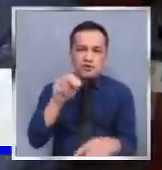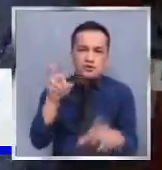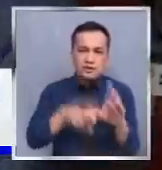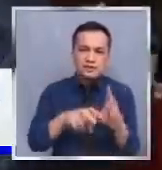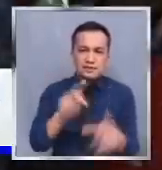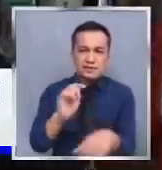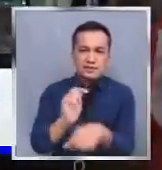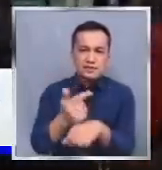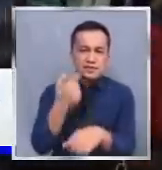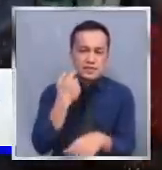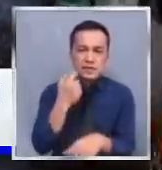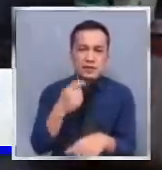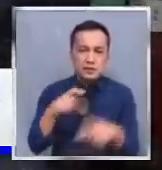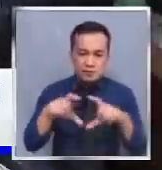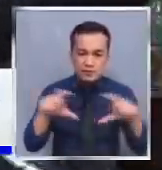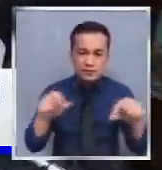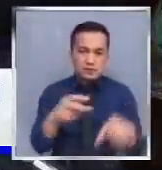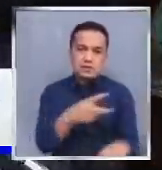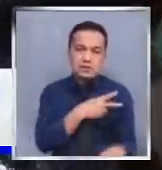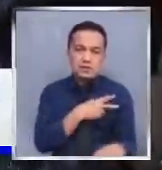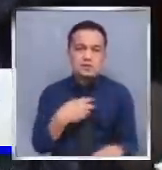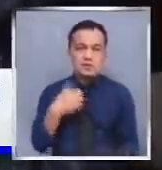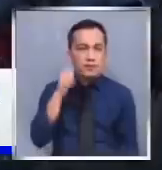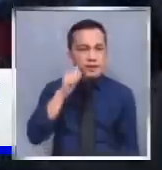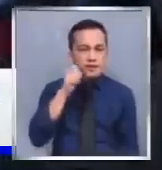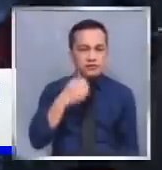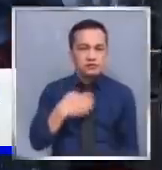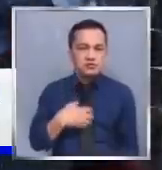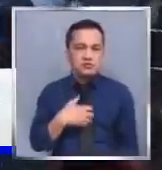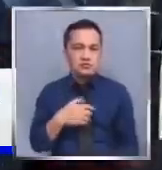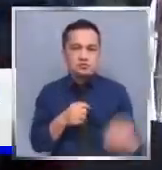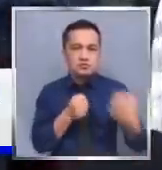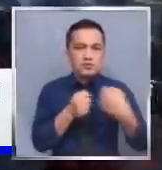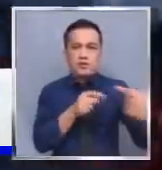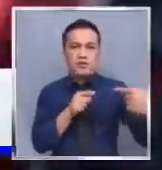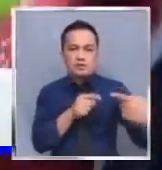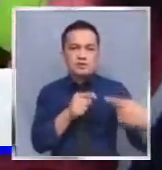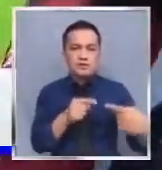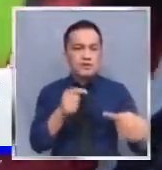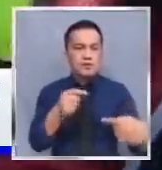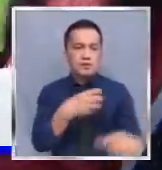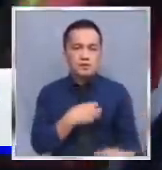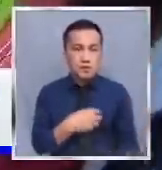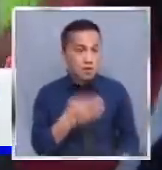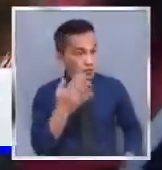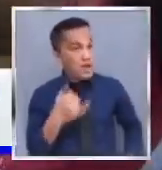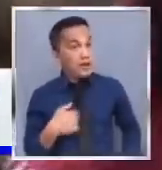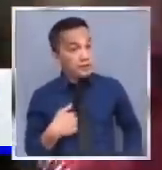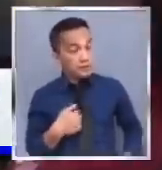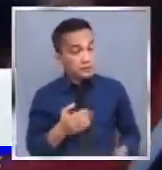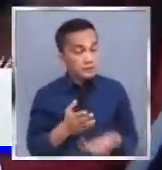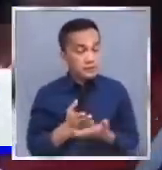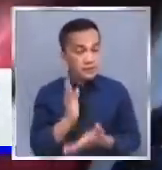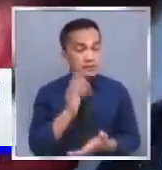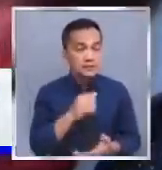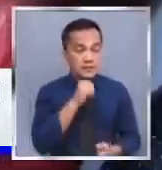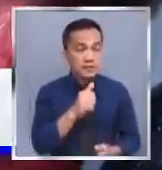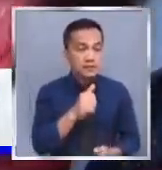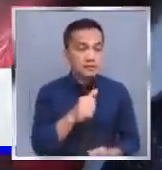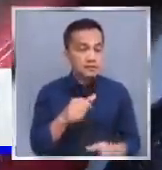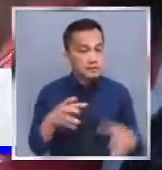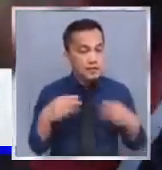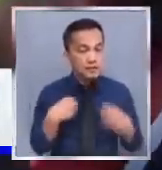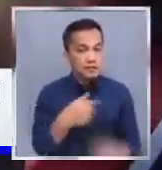ng babae at pumalag sa mga pulis na sumita sa kanya. Bakit? It's my right not to have the vaccine. Bakit papapakote? Bakit niyo